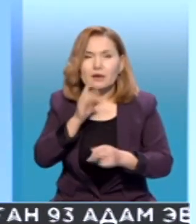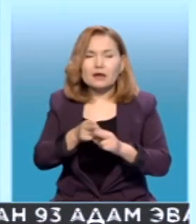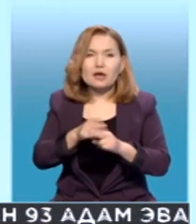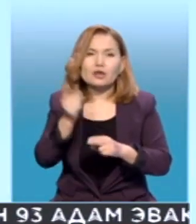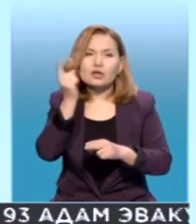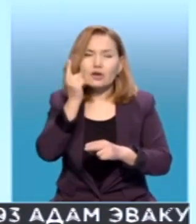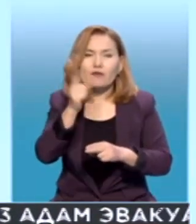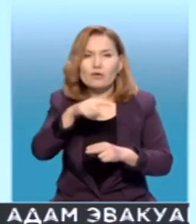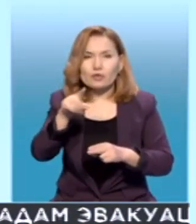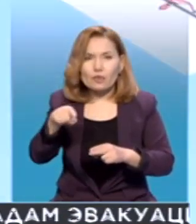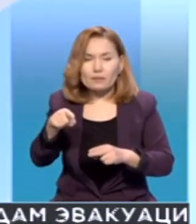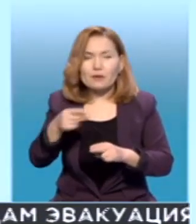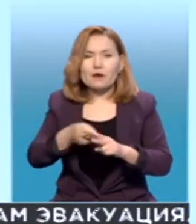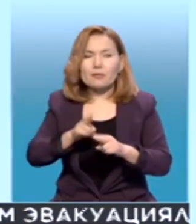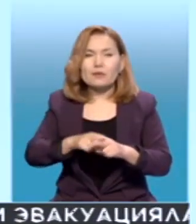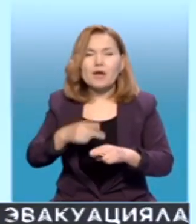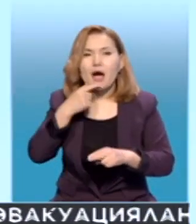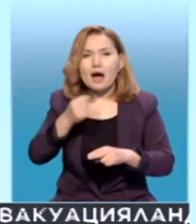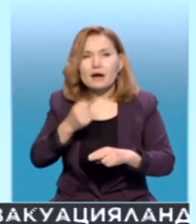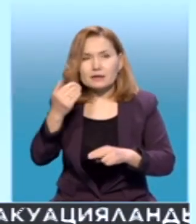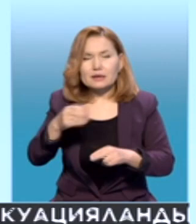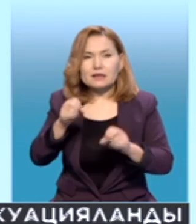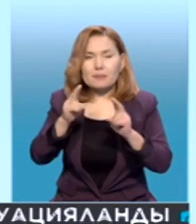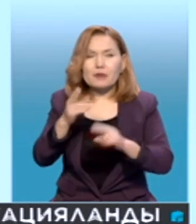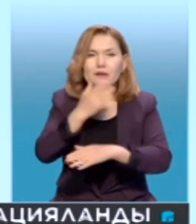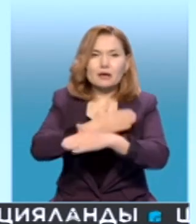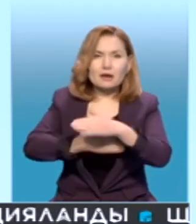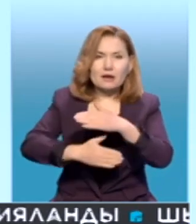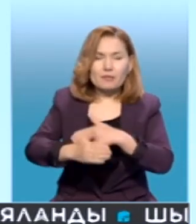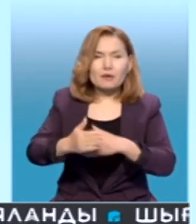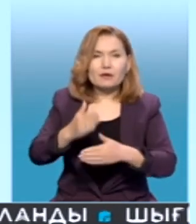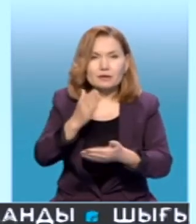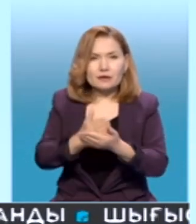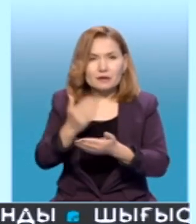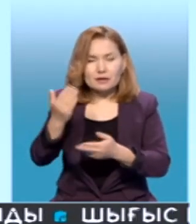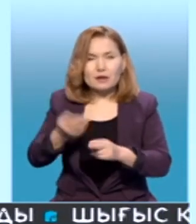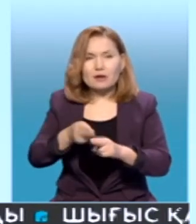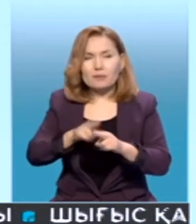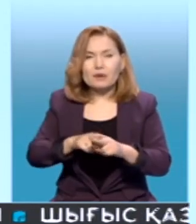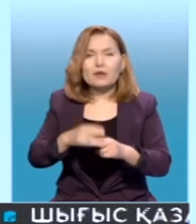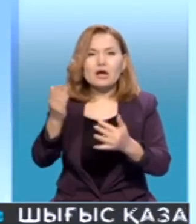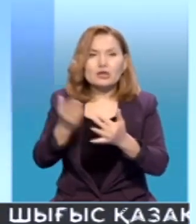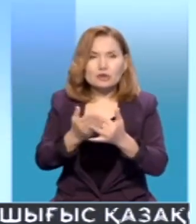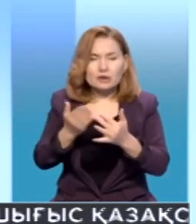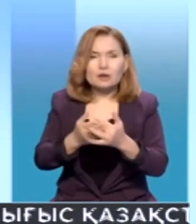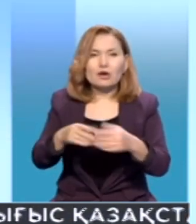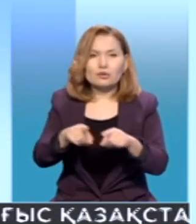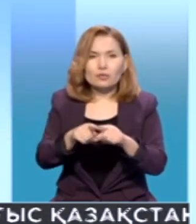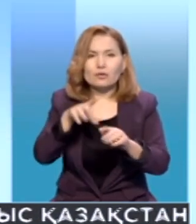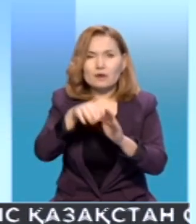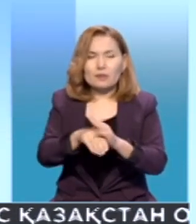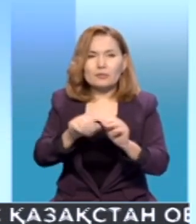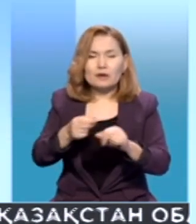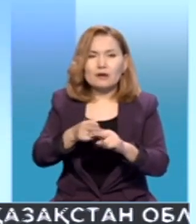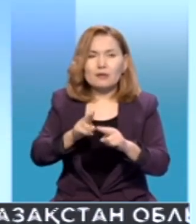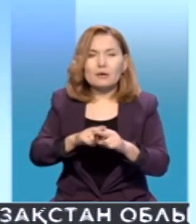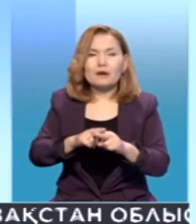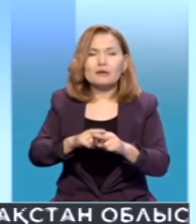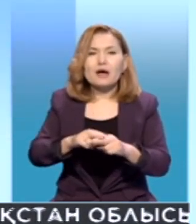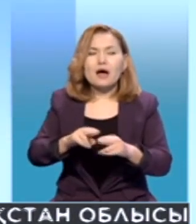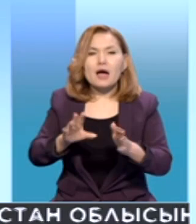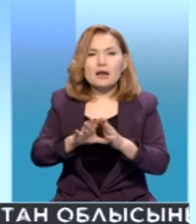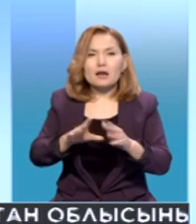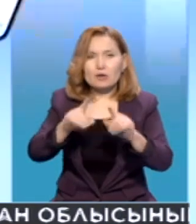телефон номері, егер сіз әскери немесе арнаулы органдардың қызметкері болсаңыз, жеңілдіктерді растау үшін құжаттардың электрондық